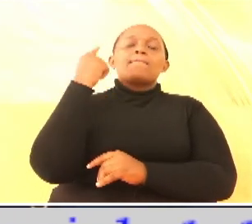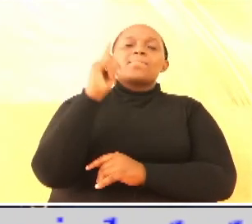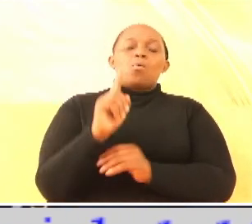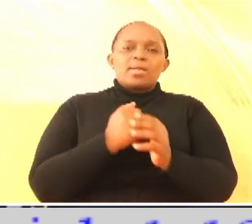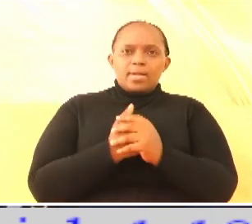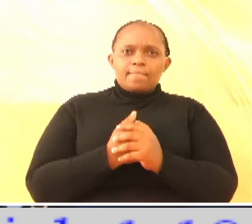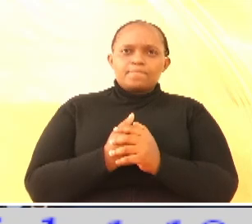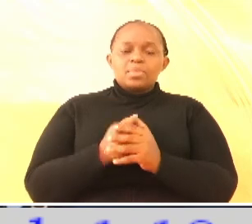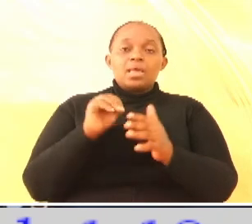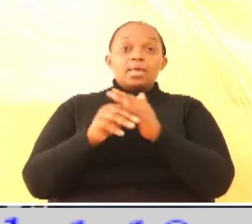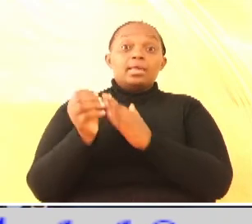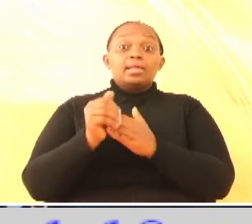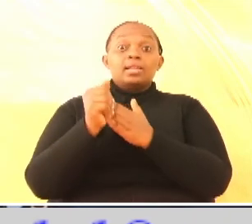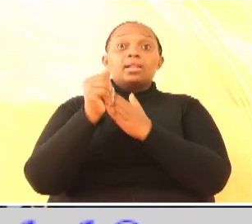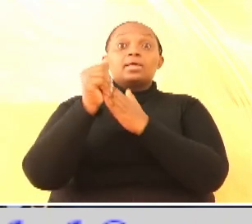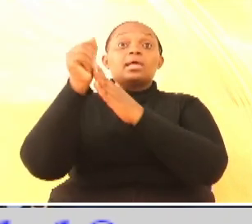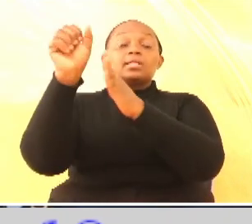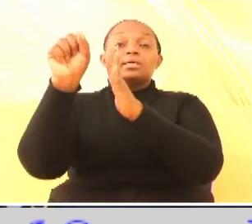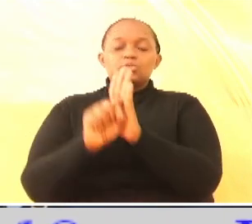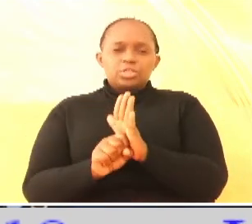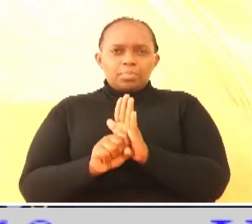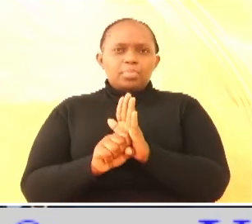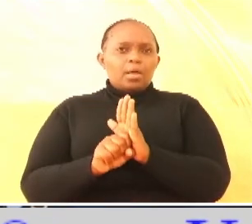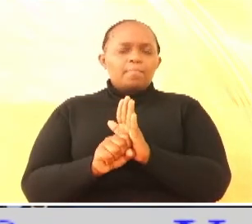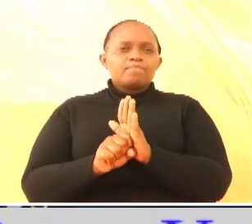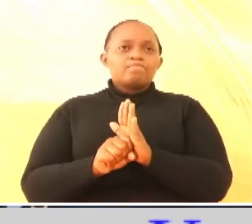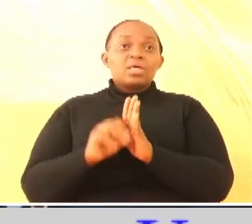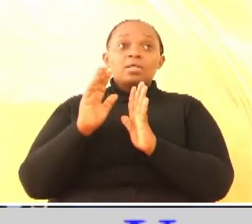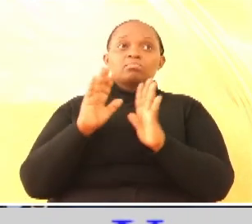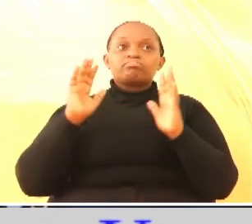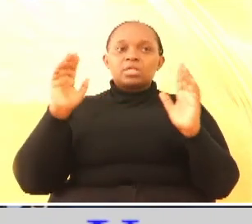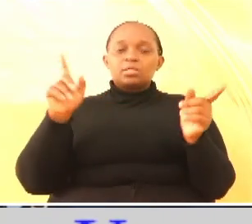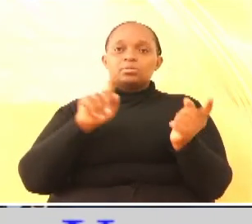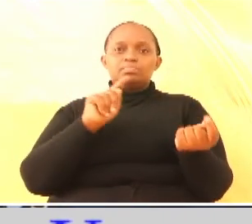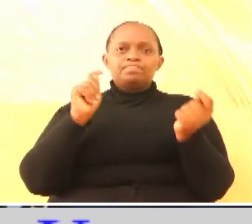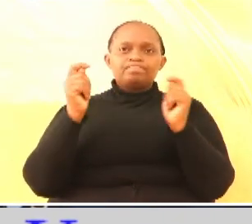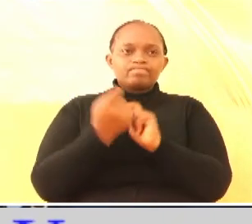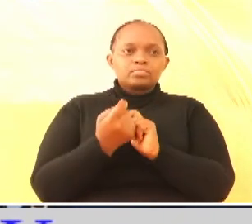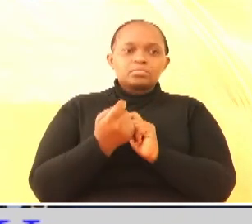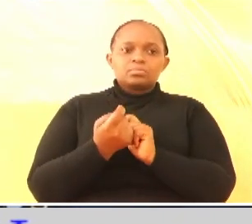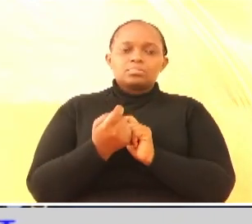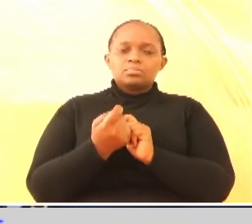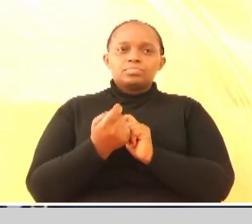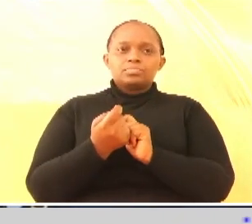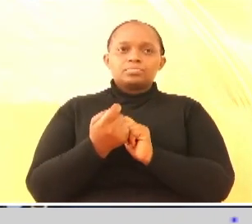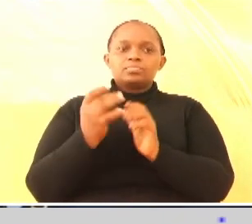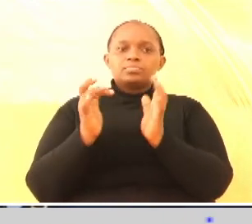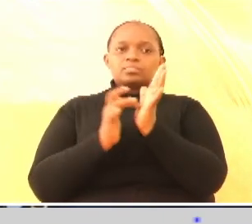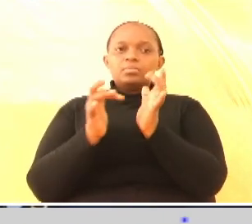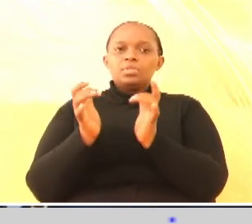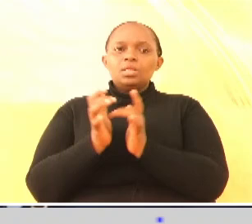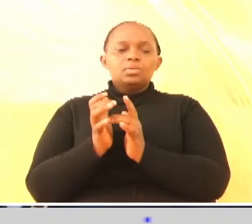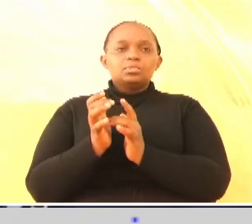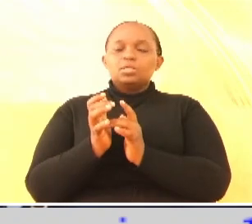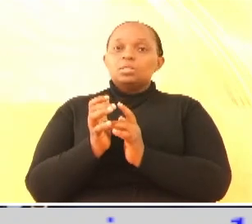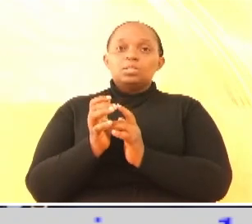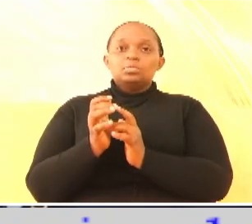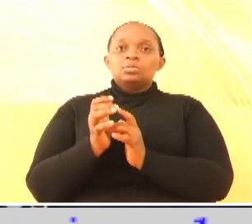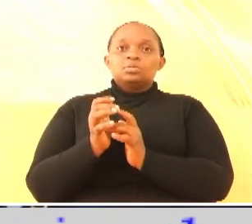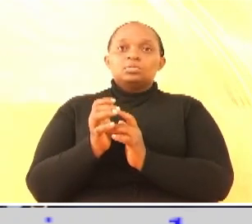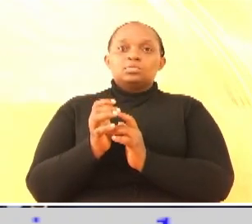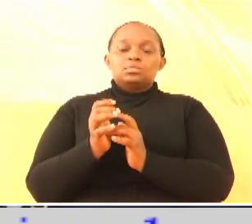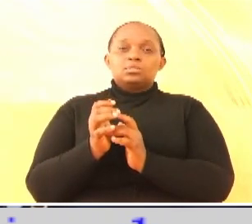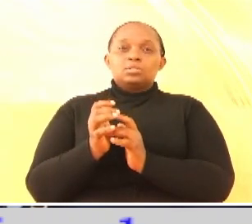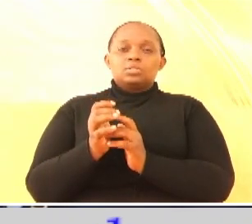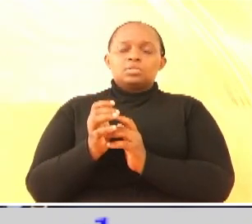leadership, the greatest transformational leadership leader tumeona katika dunia hii ni Yesu Kristo. Na